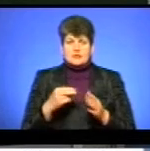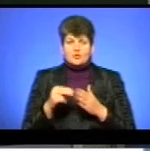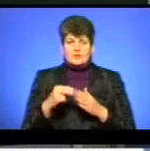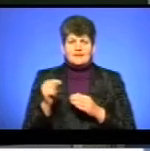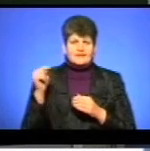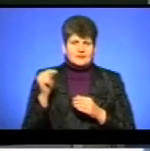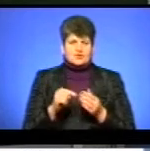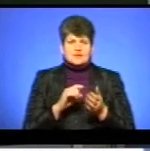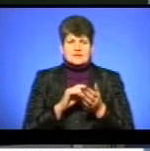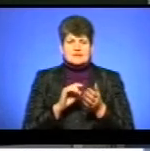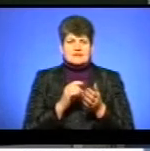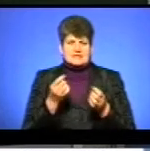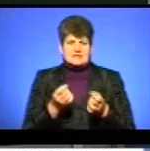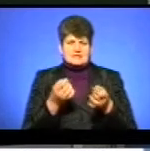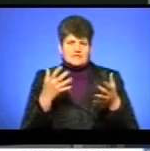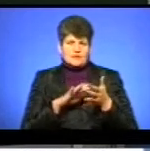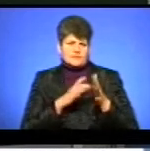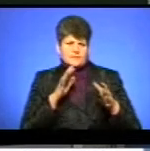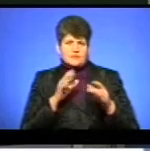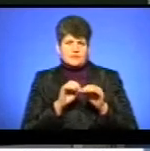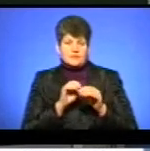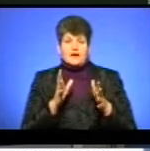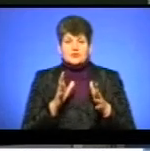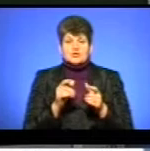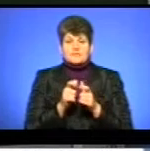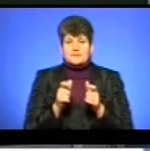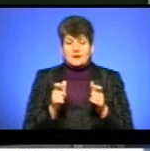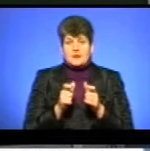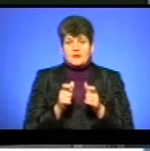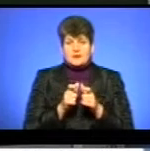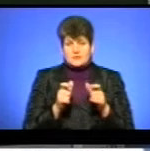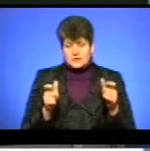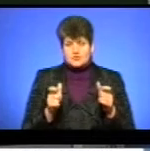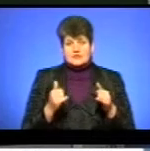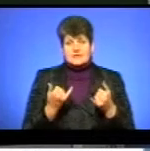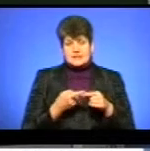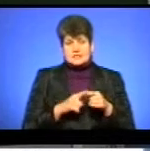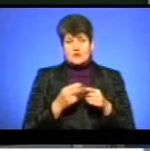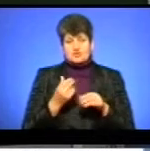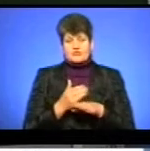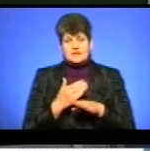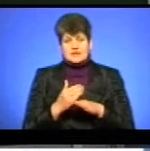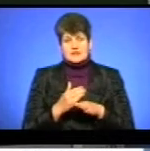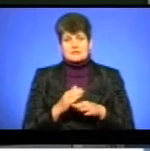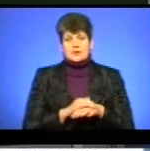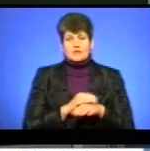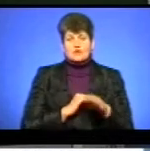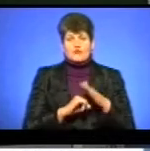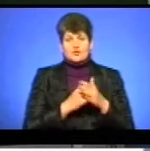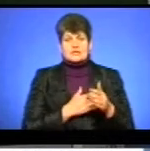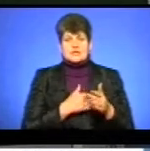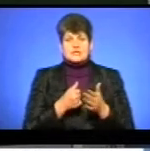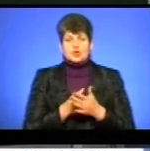1000 світловідбиваючих стрічок і брелоків. Кошти на це виділили зі Всеукраїнського благодійного фонду «Серце до серця»,